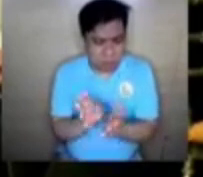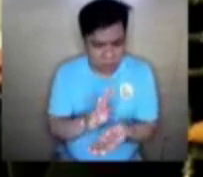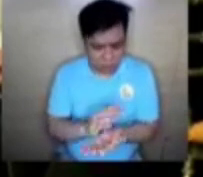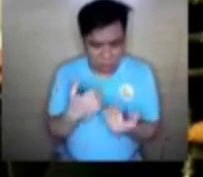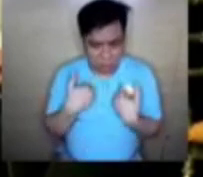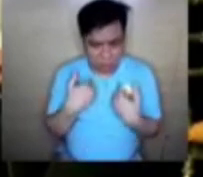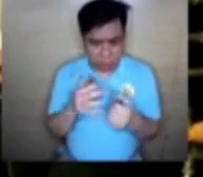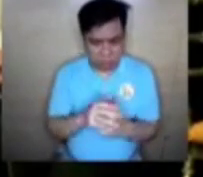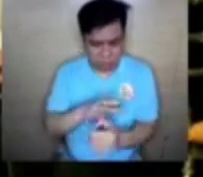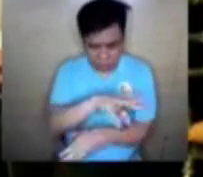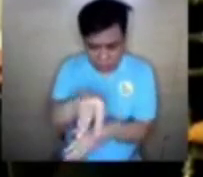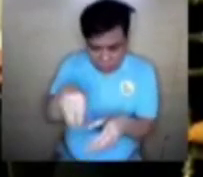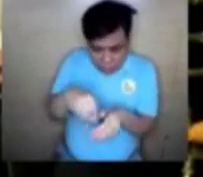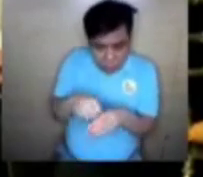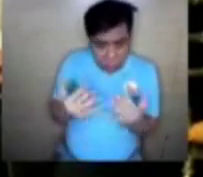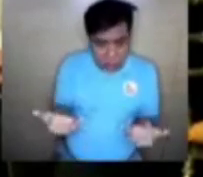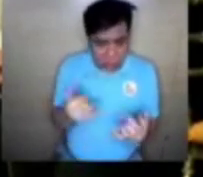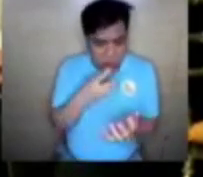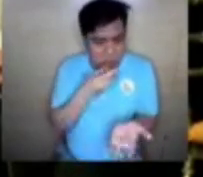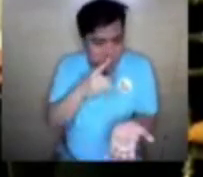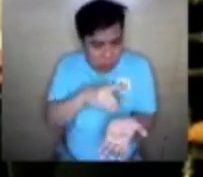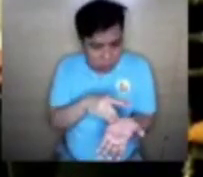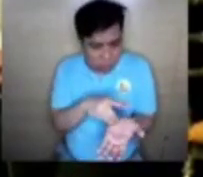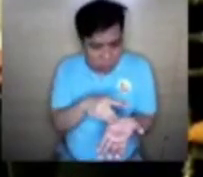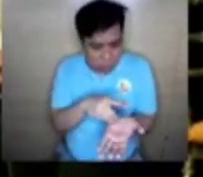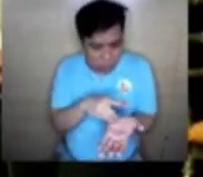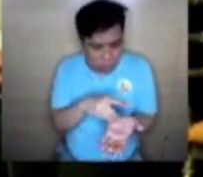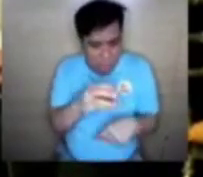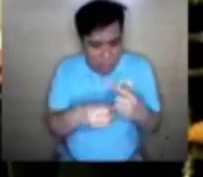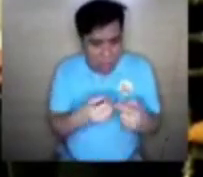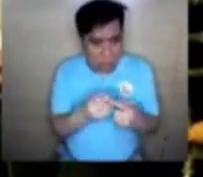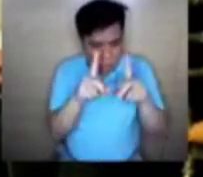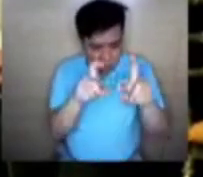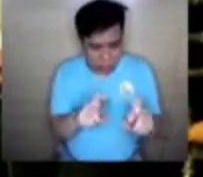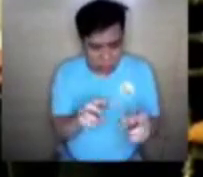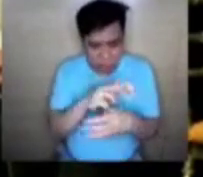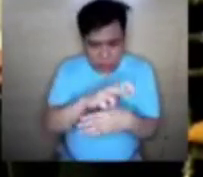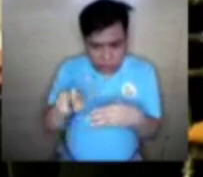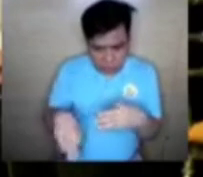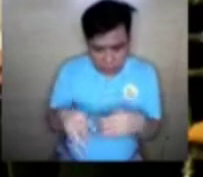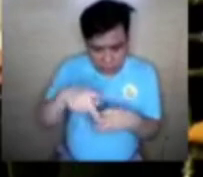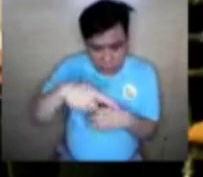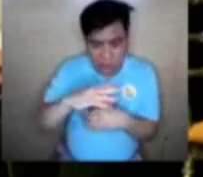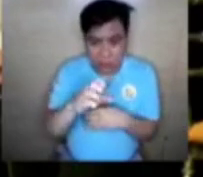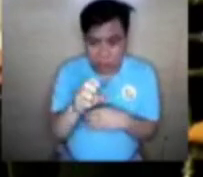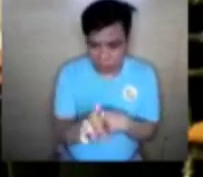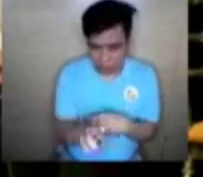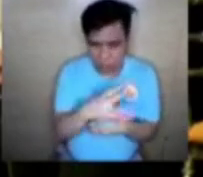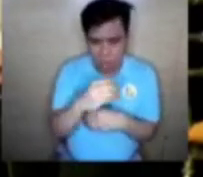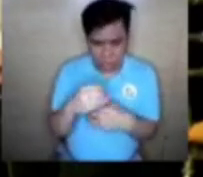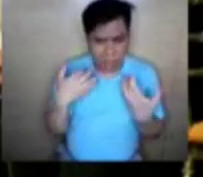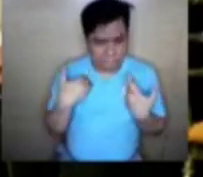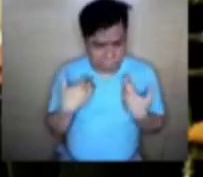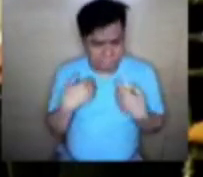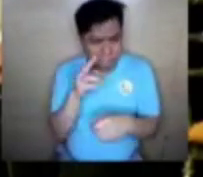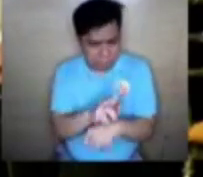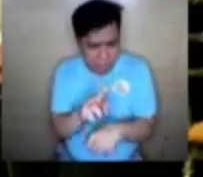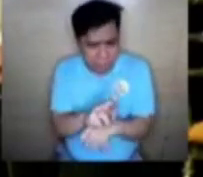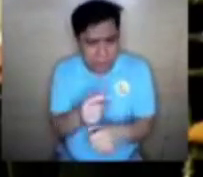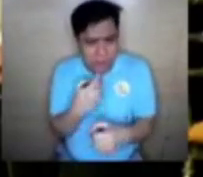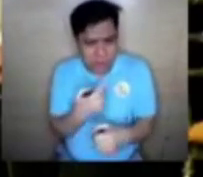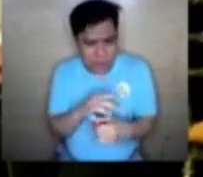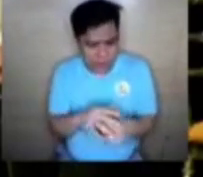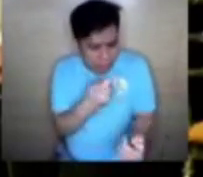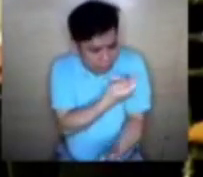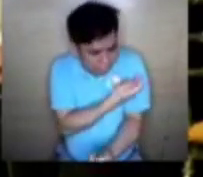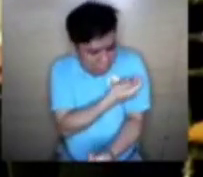DOH-CDRS kung saan nakikita yung testing results ng PCR At ginagamit na rin natin siya sa